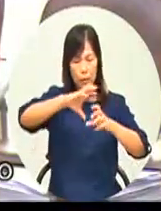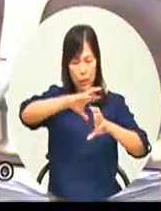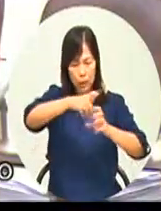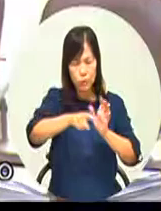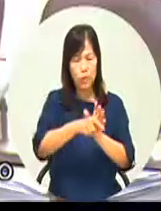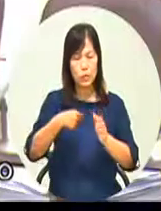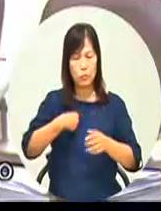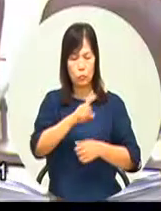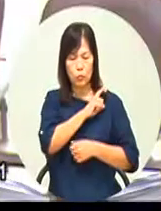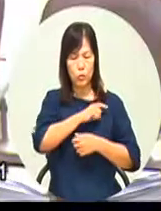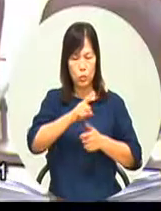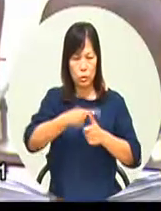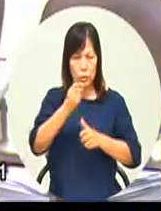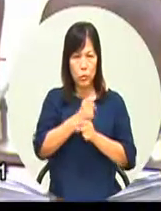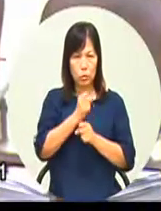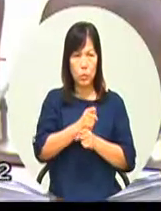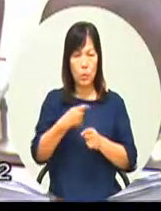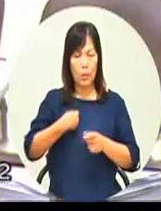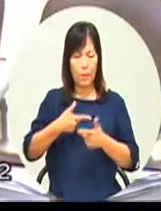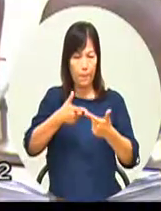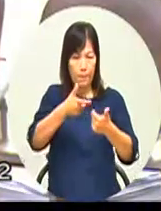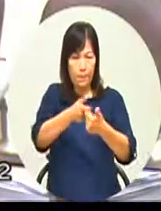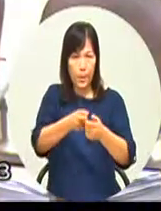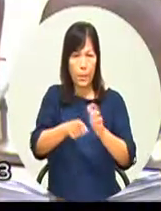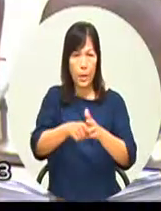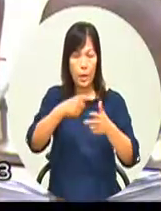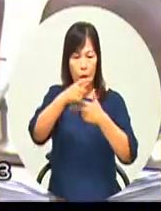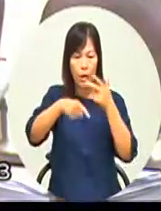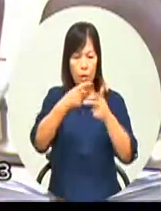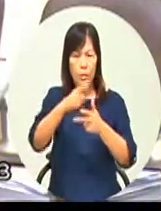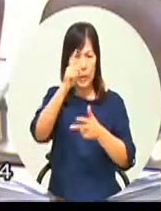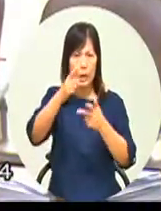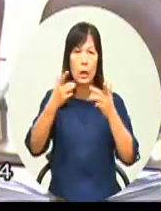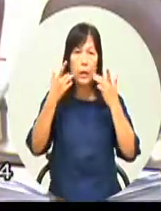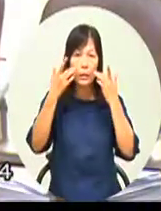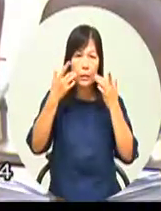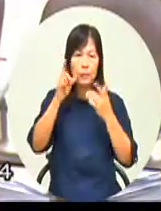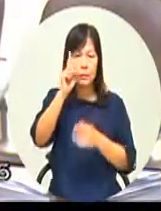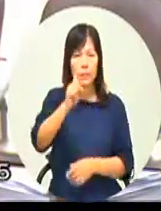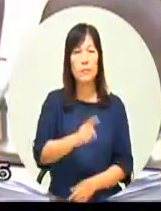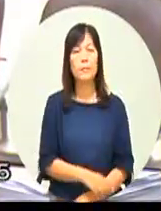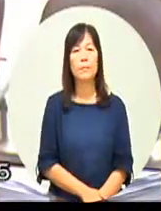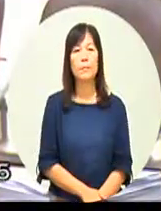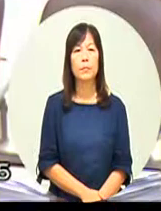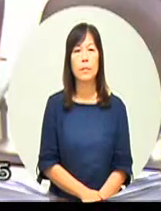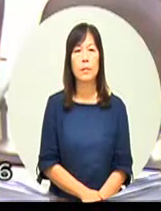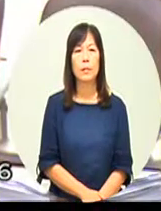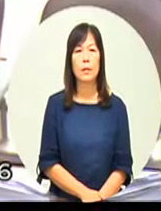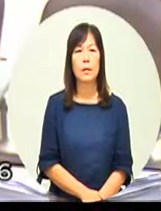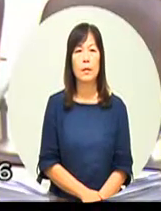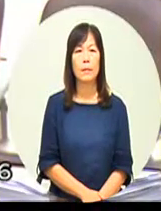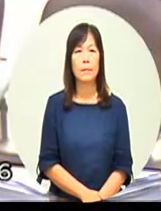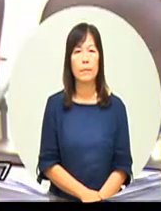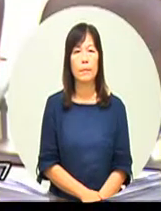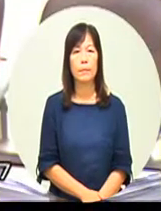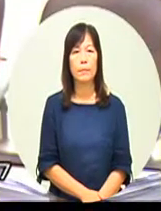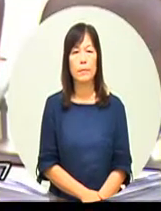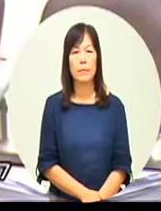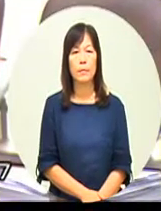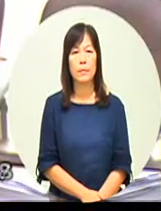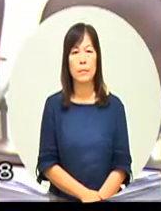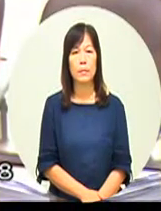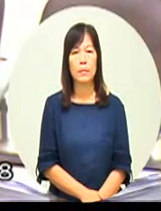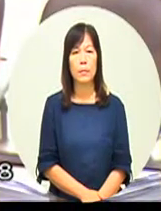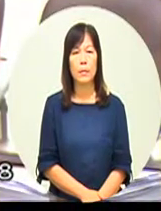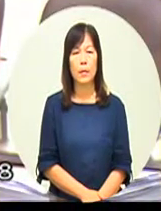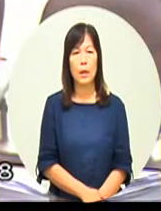就我们来响应一周一蔬食。好，那就进入今天的主题。那